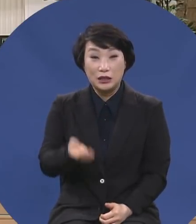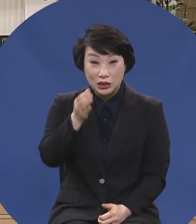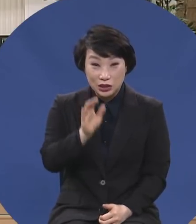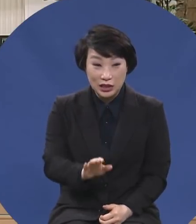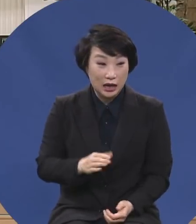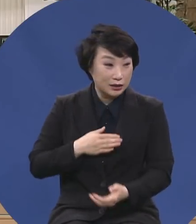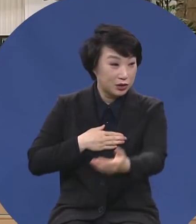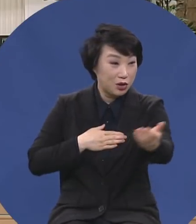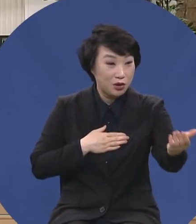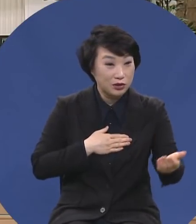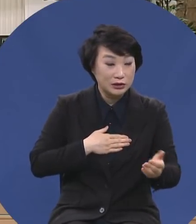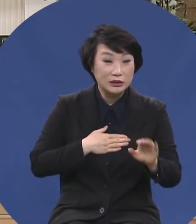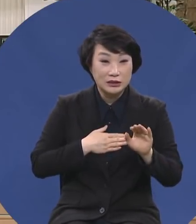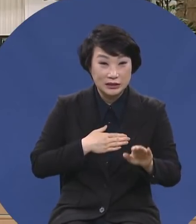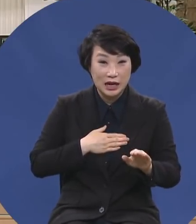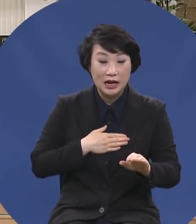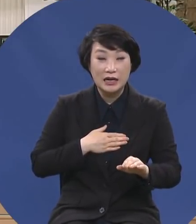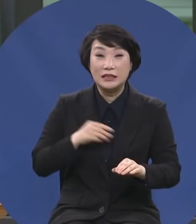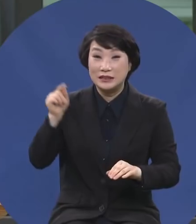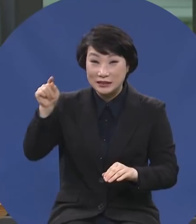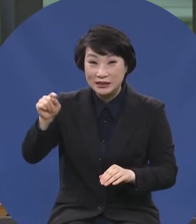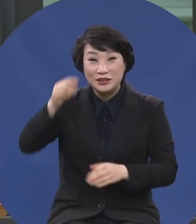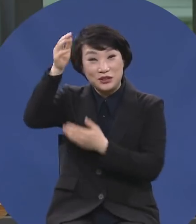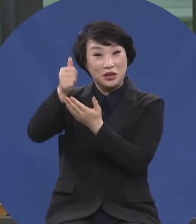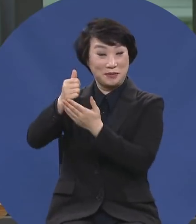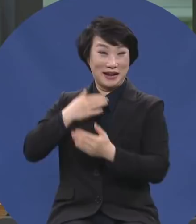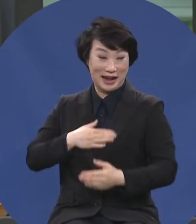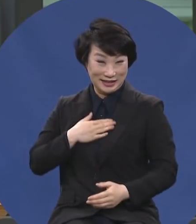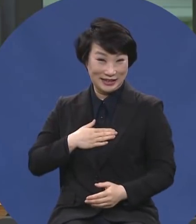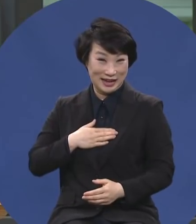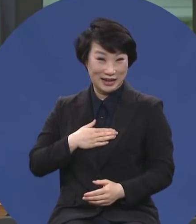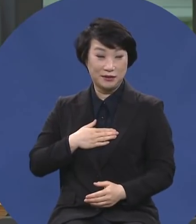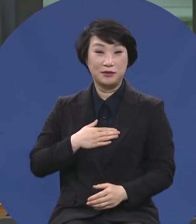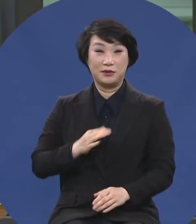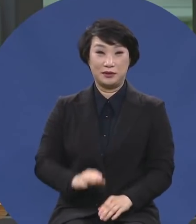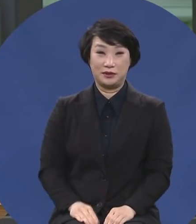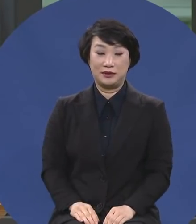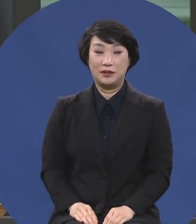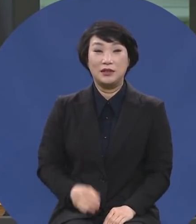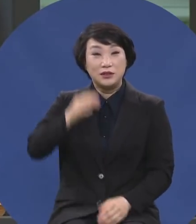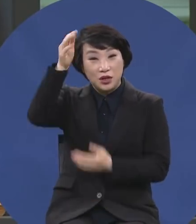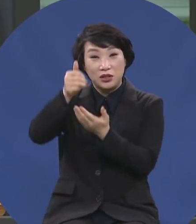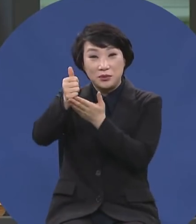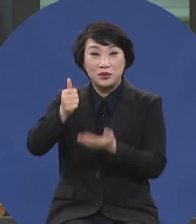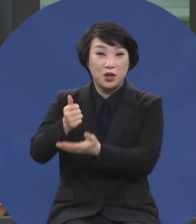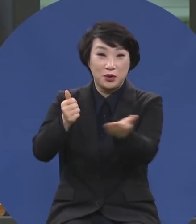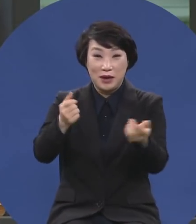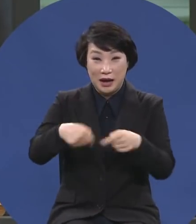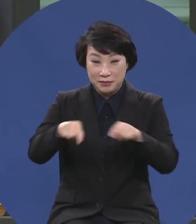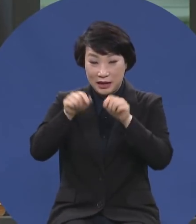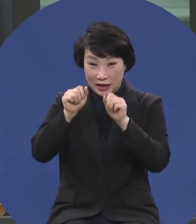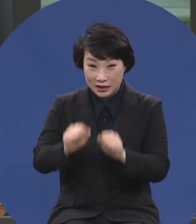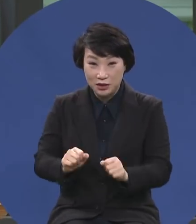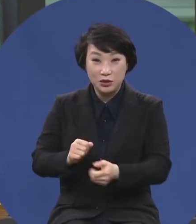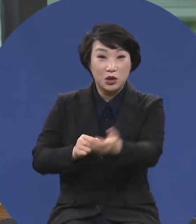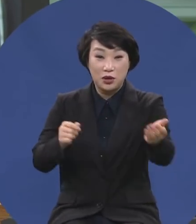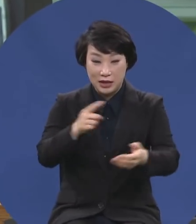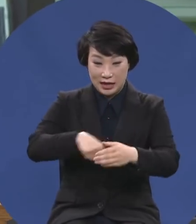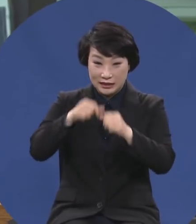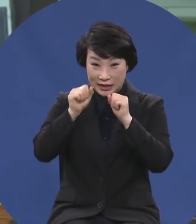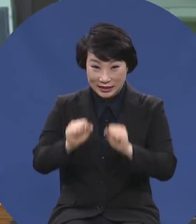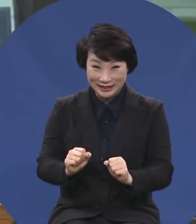그러나 너희는 저를 안 하니, 성령을 안 하니 저는 너희와 함께 거하시며 너희